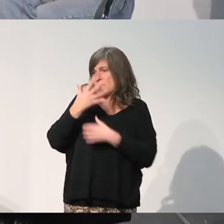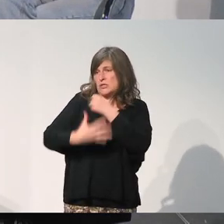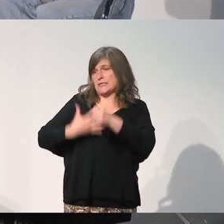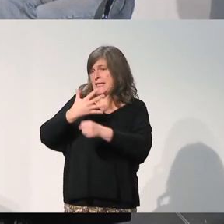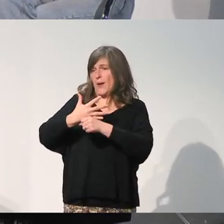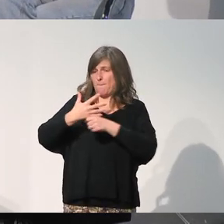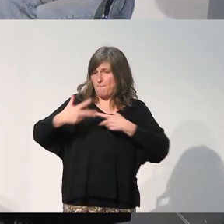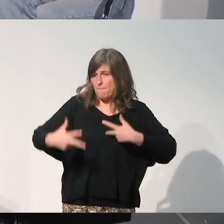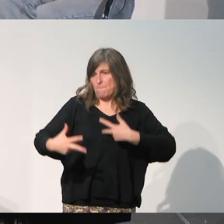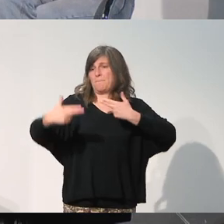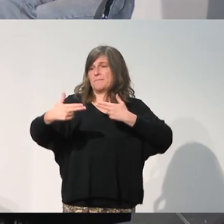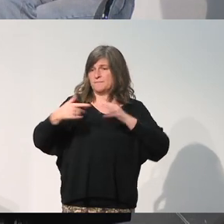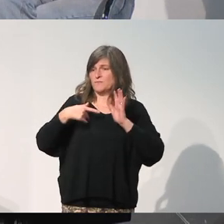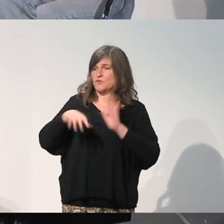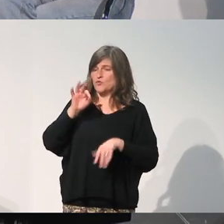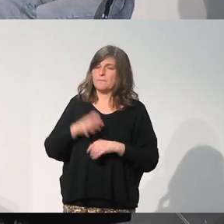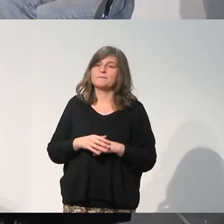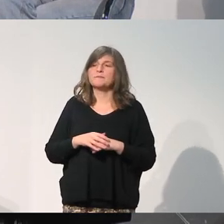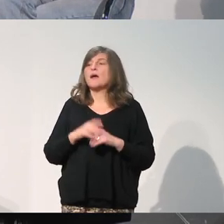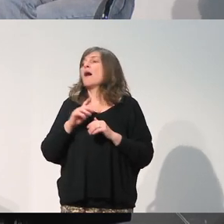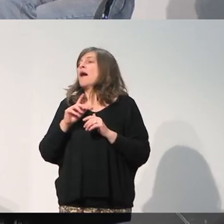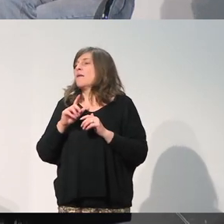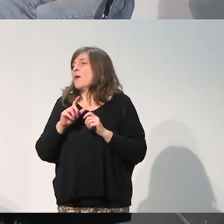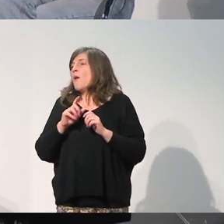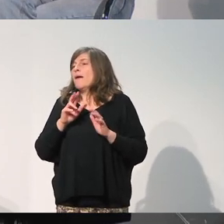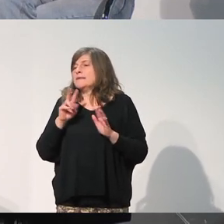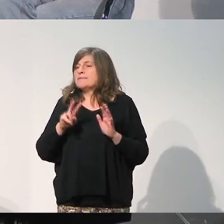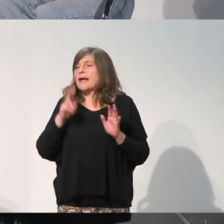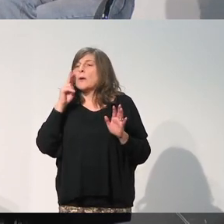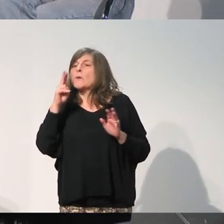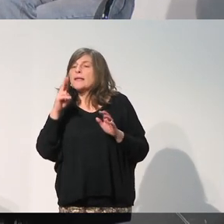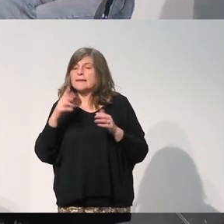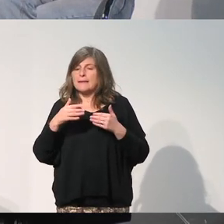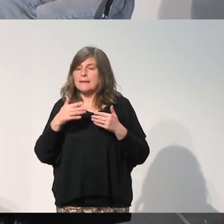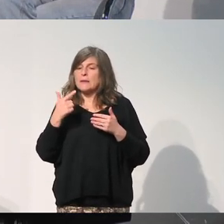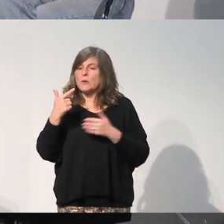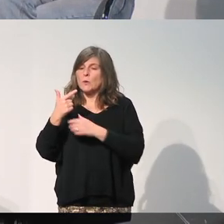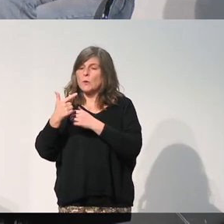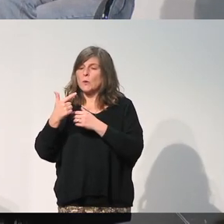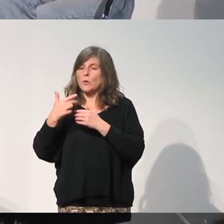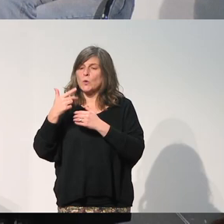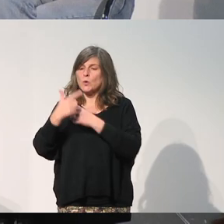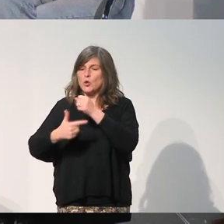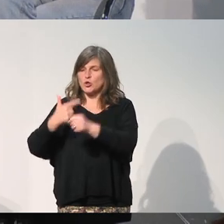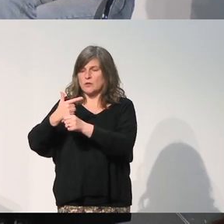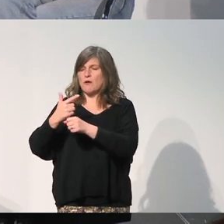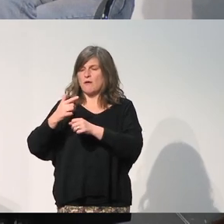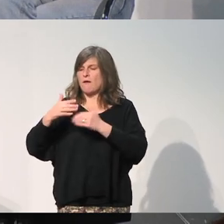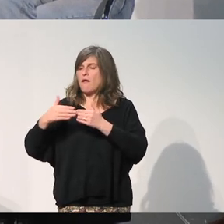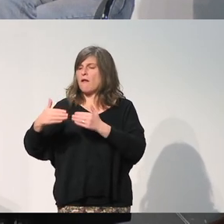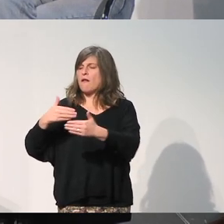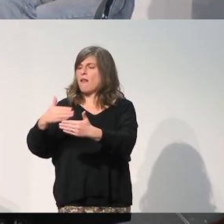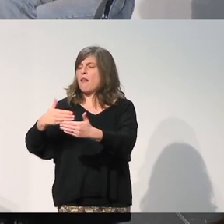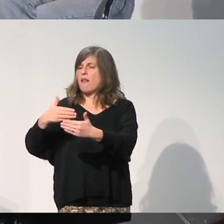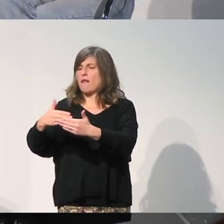Après, pour être tout à fait honnête, sur les 2 dernières années de la guerre, j'ai dû quand même consulter les